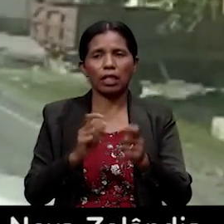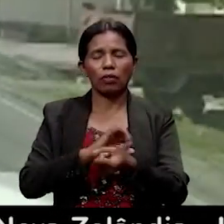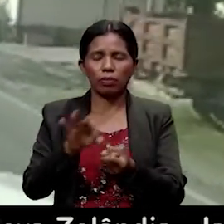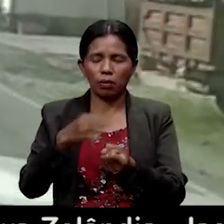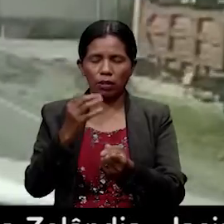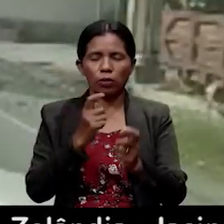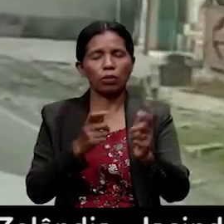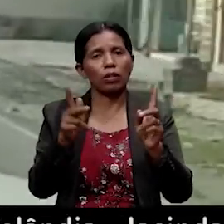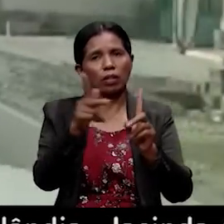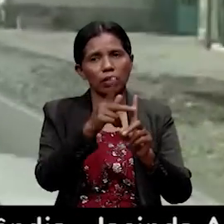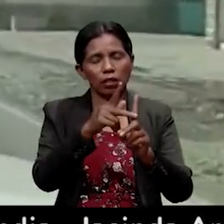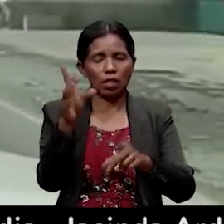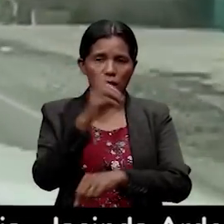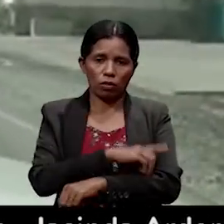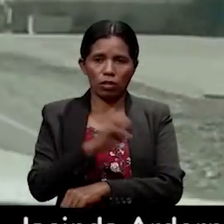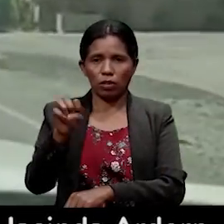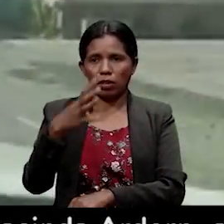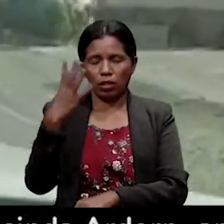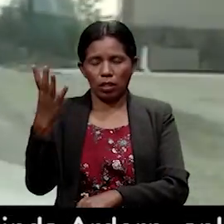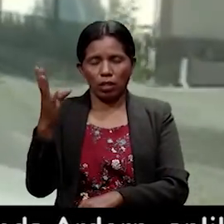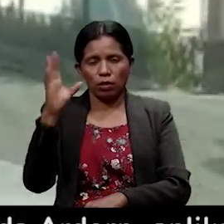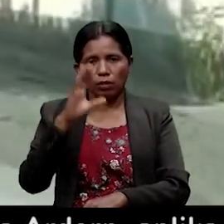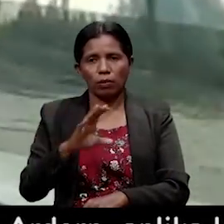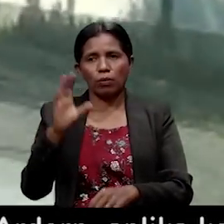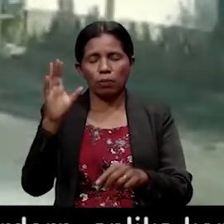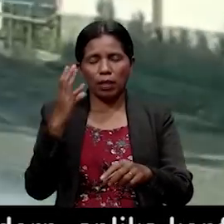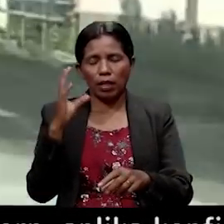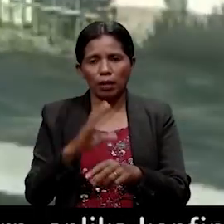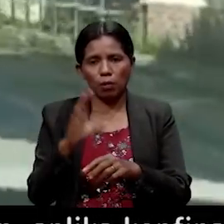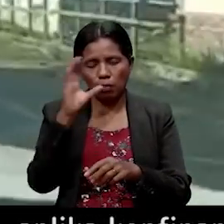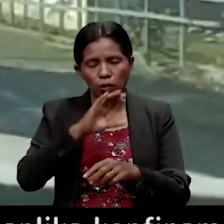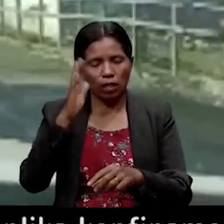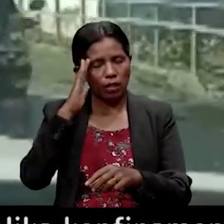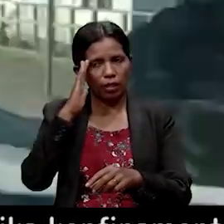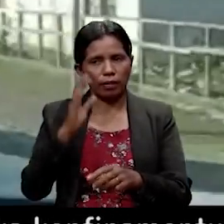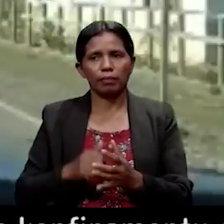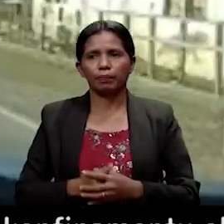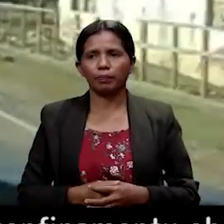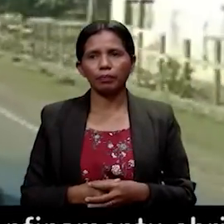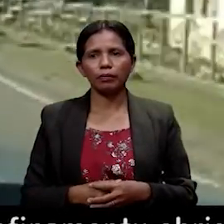kuarentena durante lorong sanur singhat hafeng halo identifikasaun. Clementino Maya, GMN.